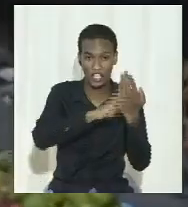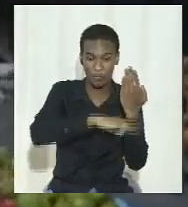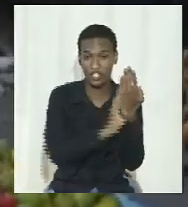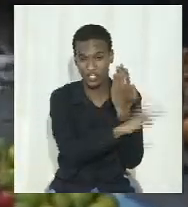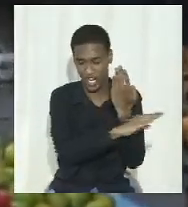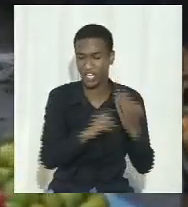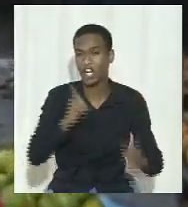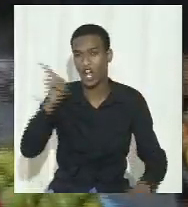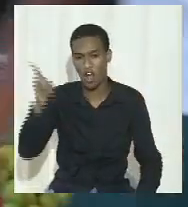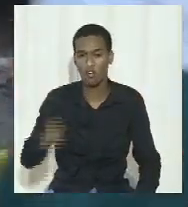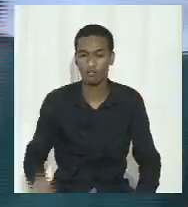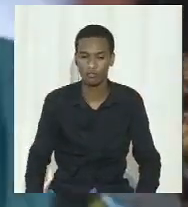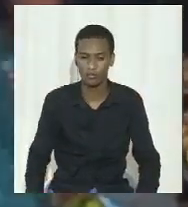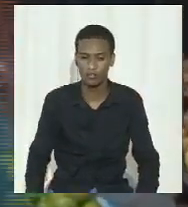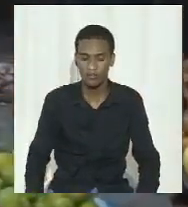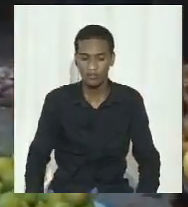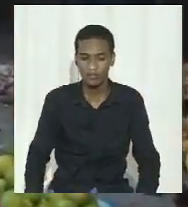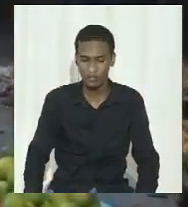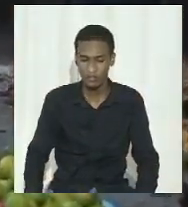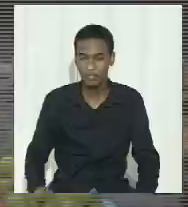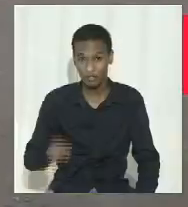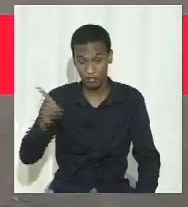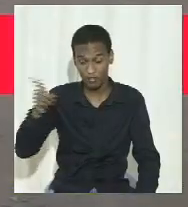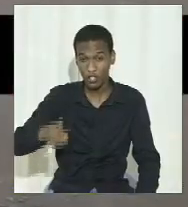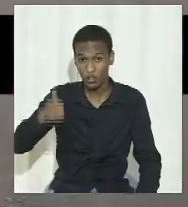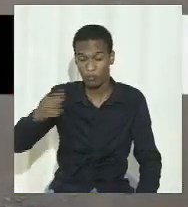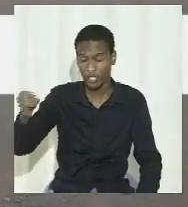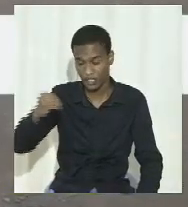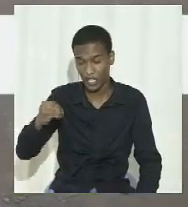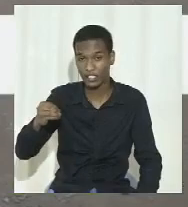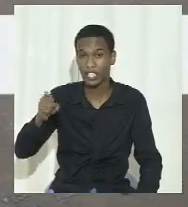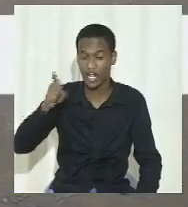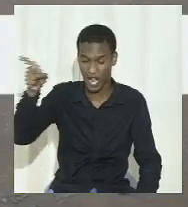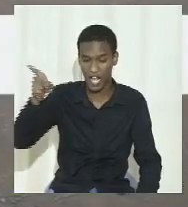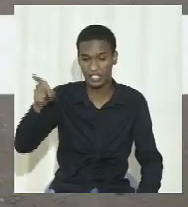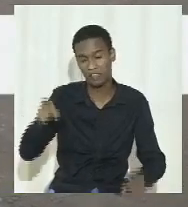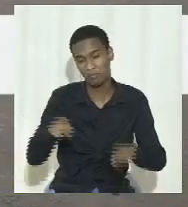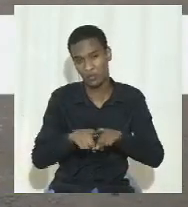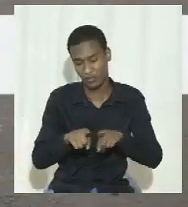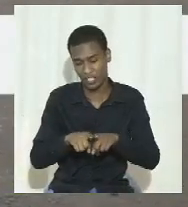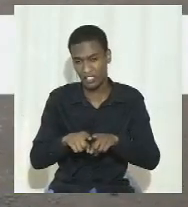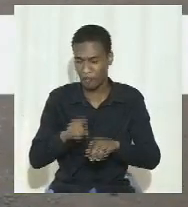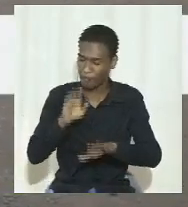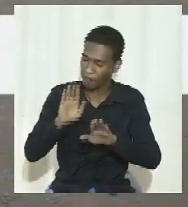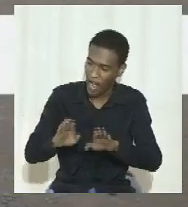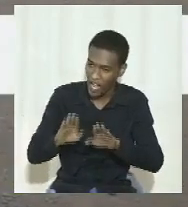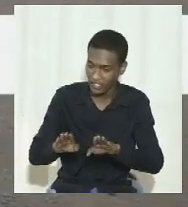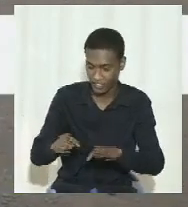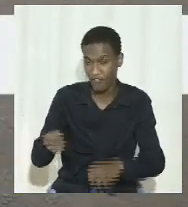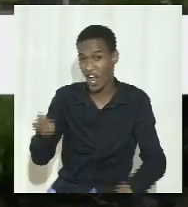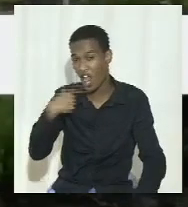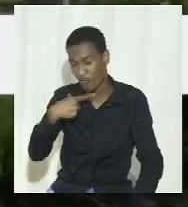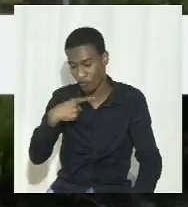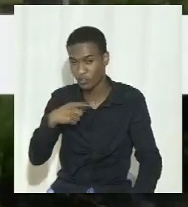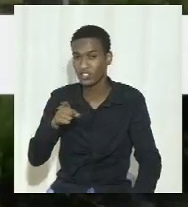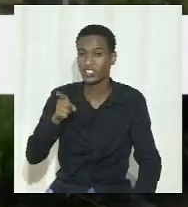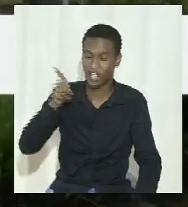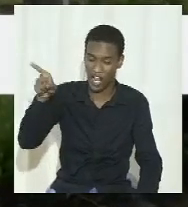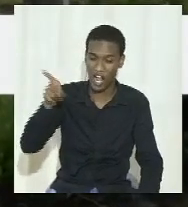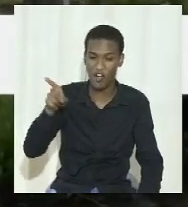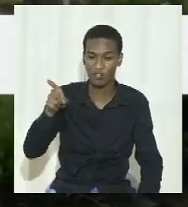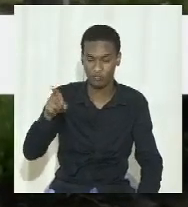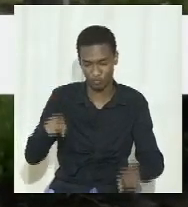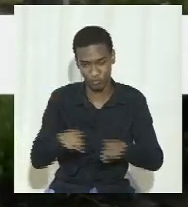Fa nyreny tompona andraikitra ty antoerana ny atongavany fanafody Lovenox ary anampiana ihany koa ireo fitaovana eto amin'ny